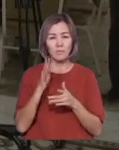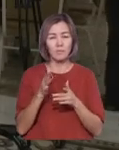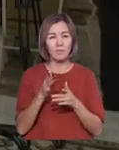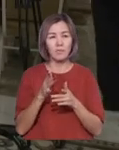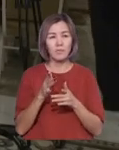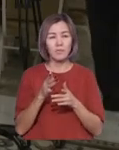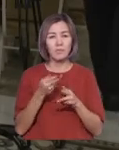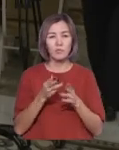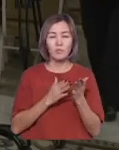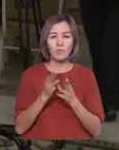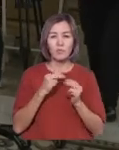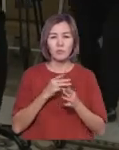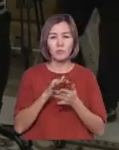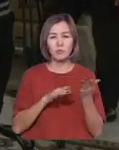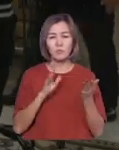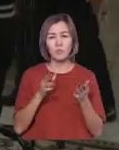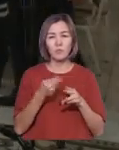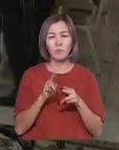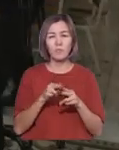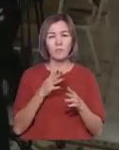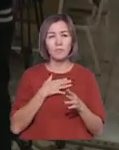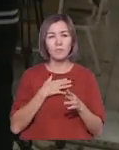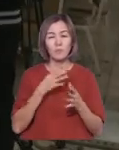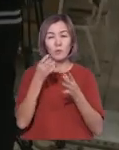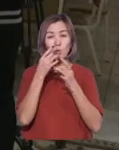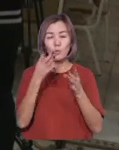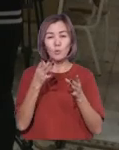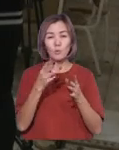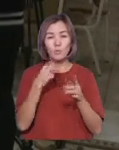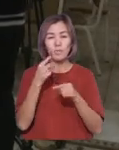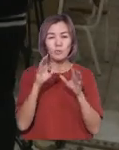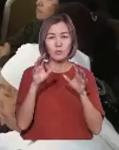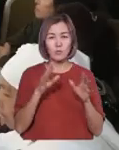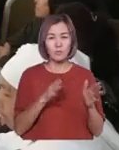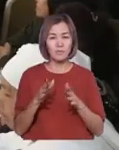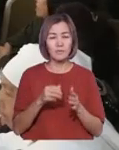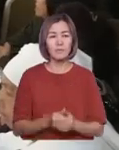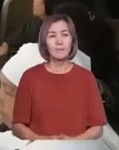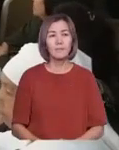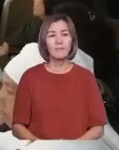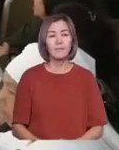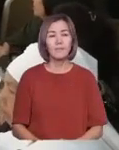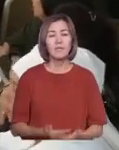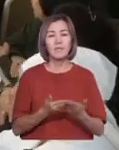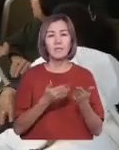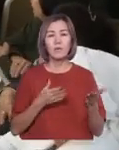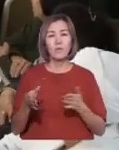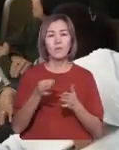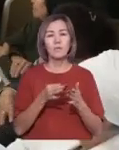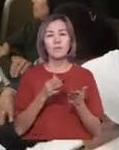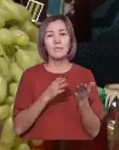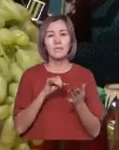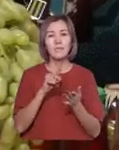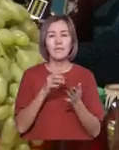Және сол бақытта жұмыс істей береміз. Өйткені бұл біздің мәдениетіміз бен дәстүріміз. Ақ дастарханға облыстық және әлі